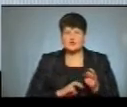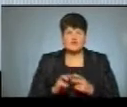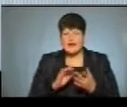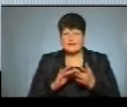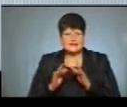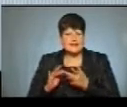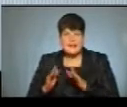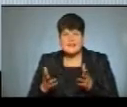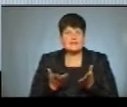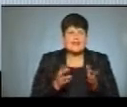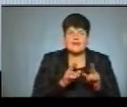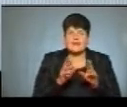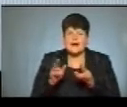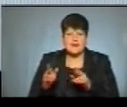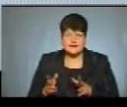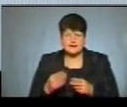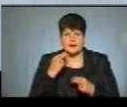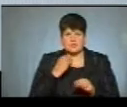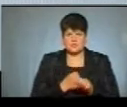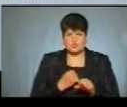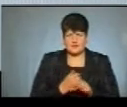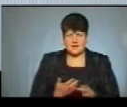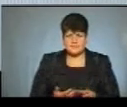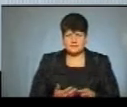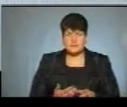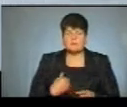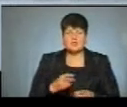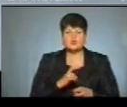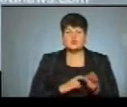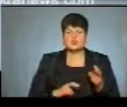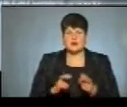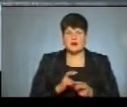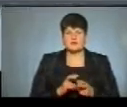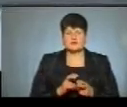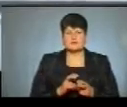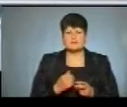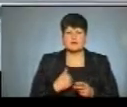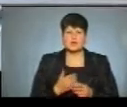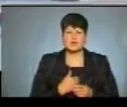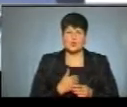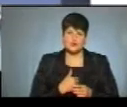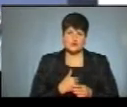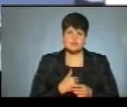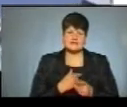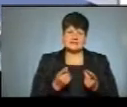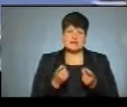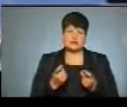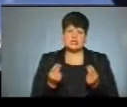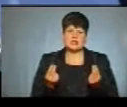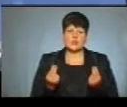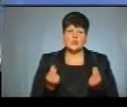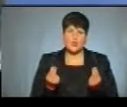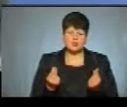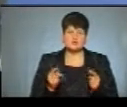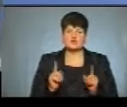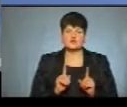інтернету, де, як і швидше, і ефективніше працювали. Ми шукаємо, ми хочемо залучити кошти,